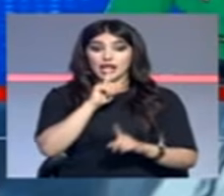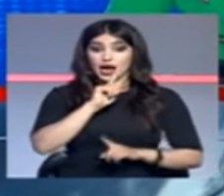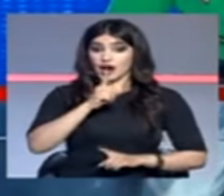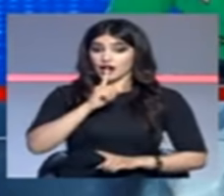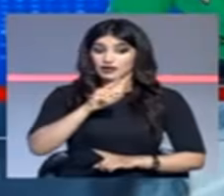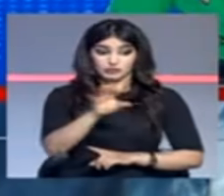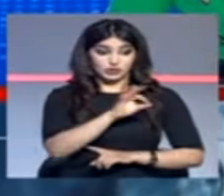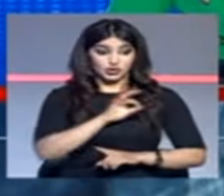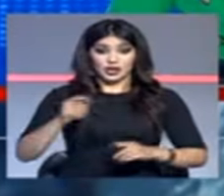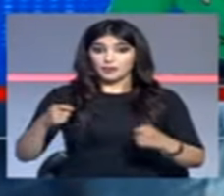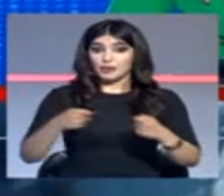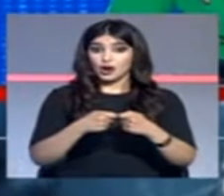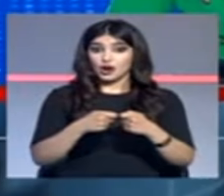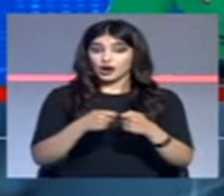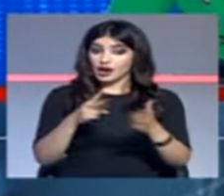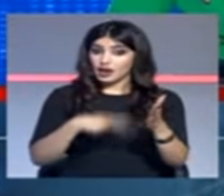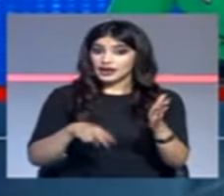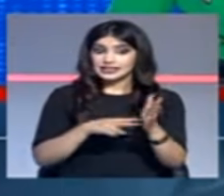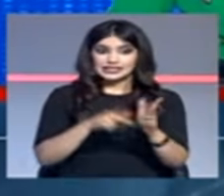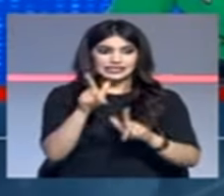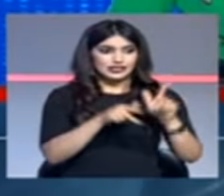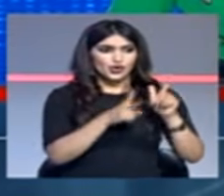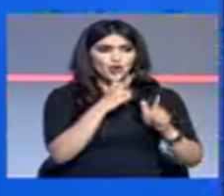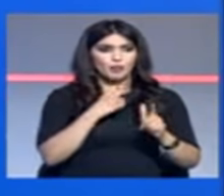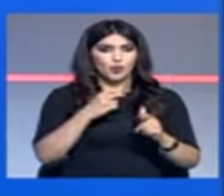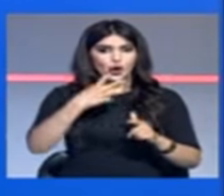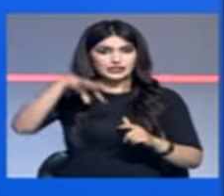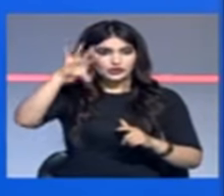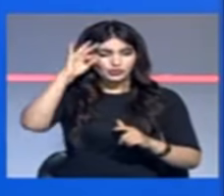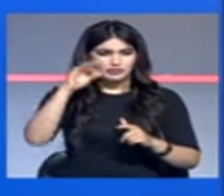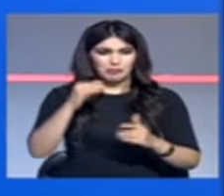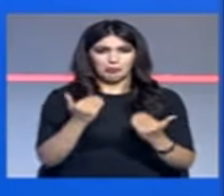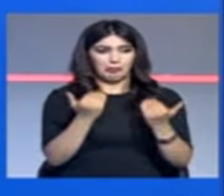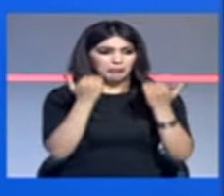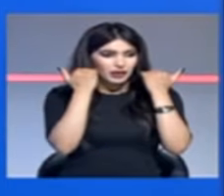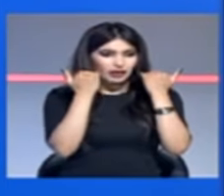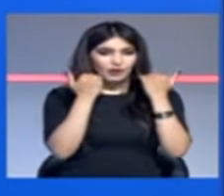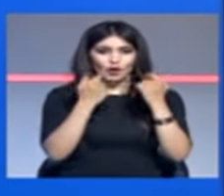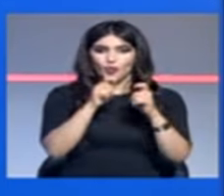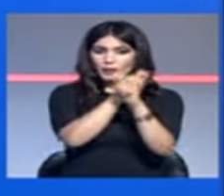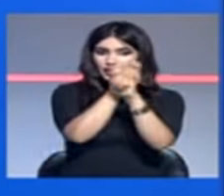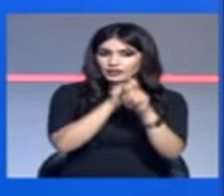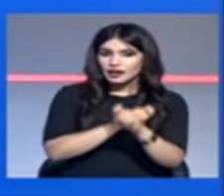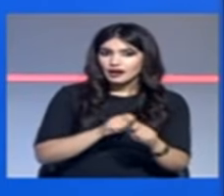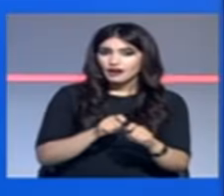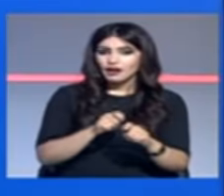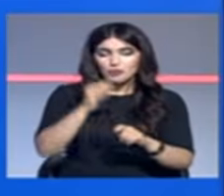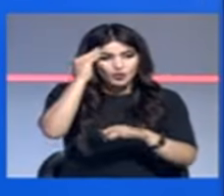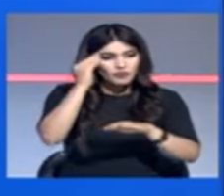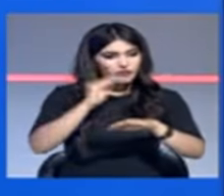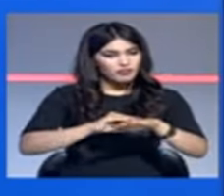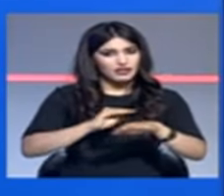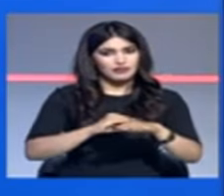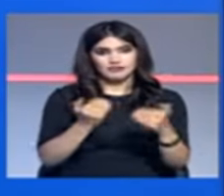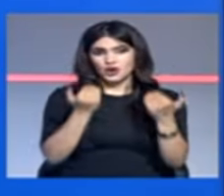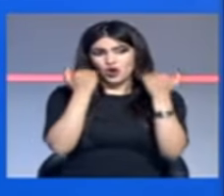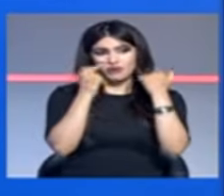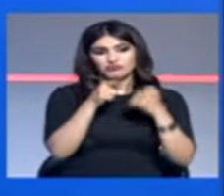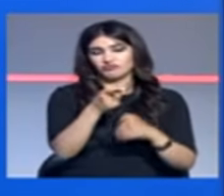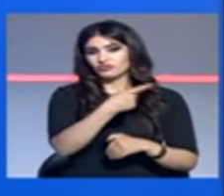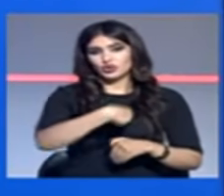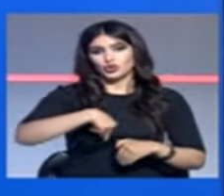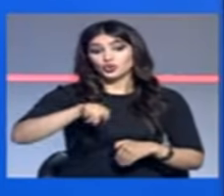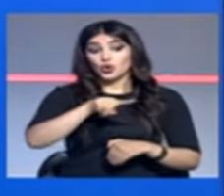باش ناخذوهم اذا التونسي هو ما يكونش الفاعل واعي. نعم. وفاعل، انا